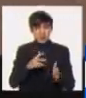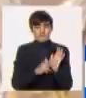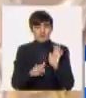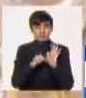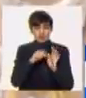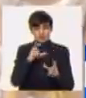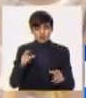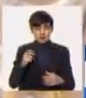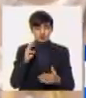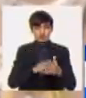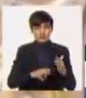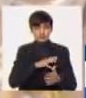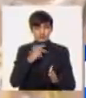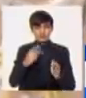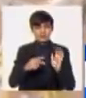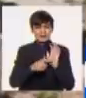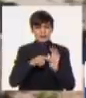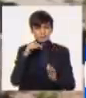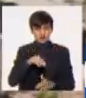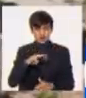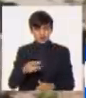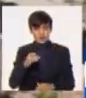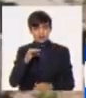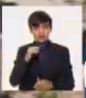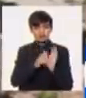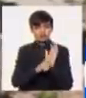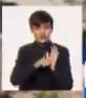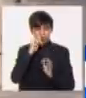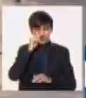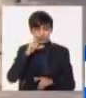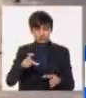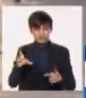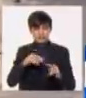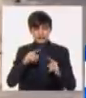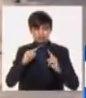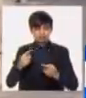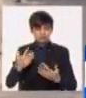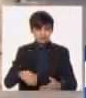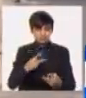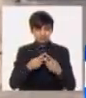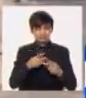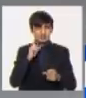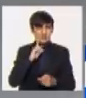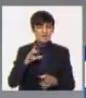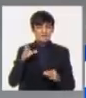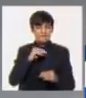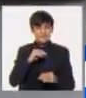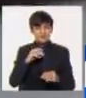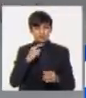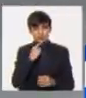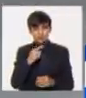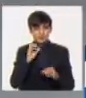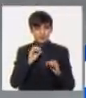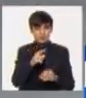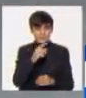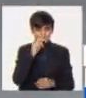в размере 27 тысяч тенге, а 60 шымкентцев арестовали. Но на самом деле горожан тут трудно винить, потому что сами шымкентцы